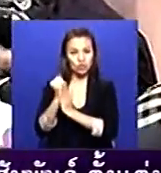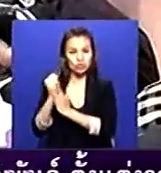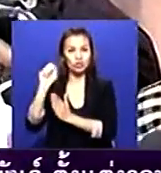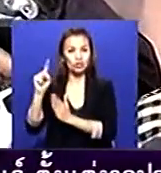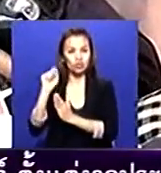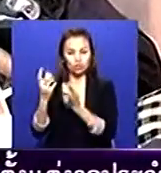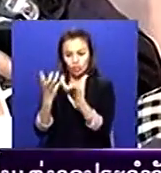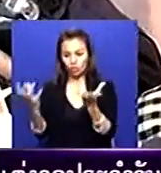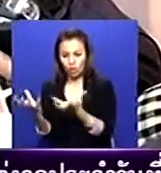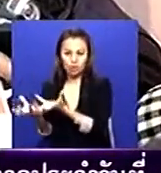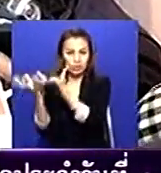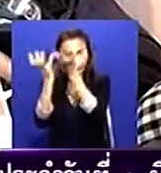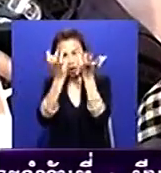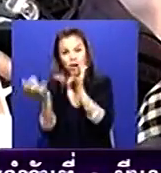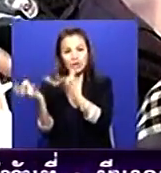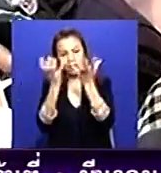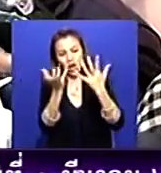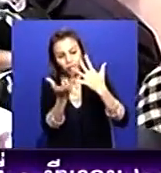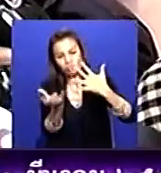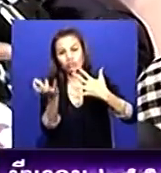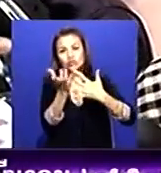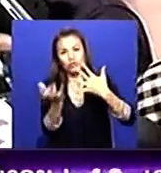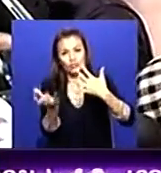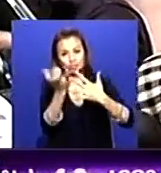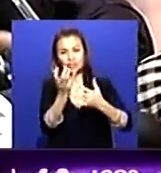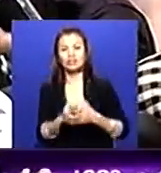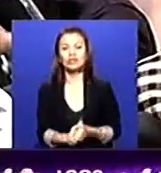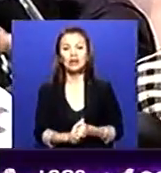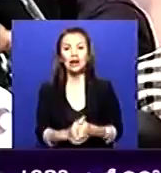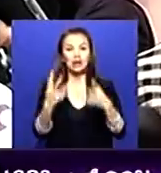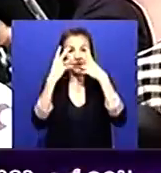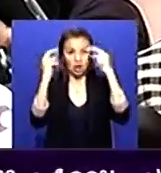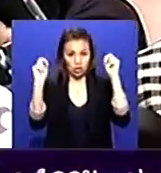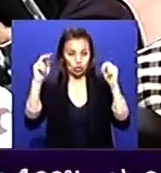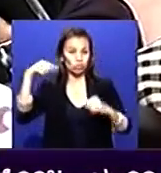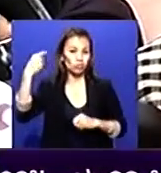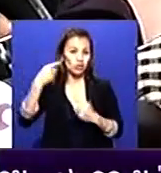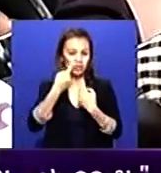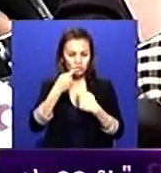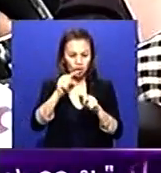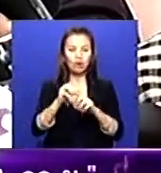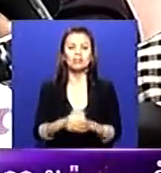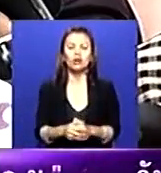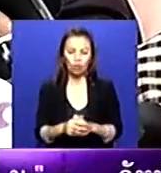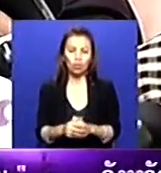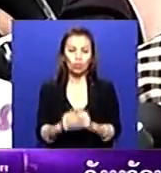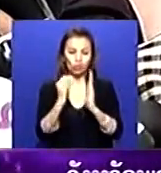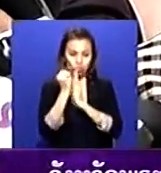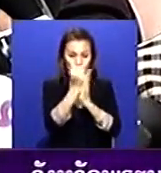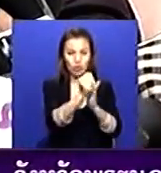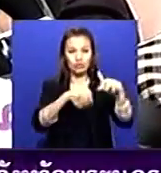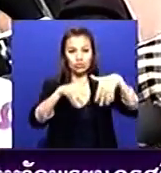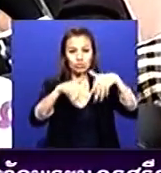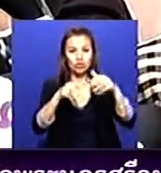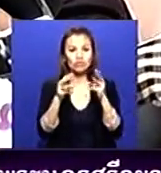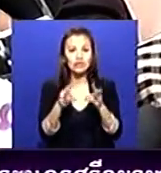ขึ้นที่สูงด้านนางสาวยิ่งลักษณ์ชินวัตรนายกรัฐมนตรีกล่าวถึงการช่วยเหลือประชาชนที่ได้รับผลกระทบว่ากรมป้